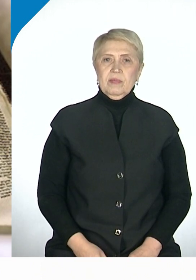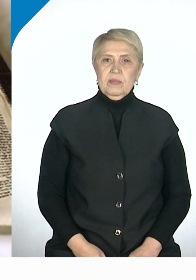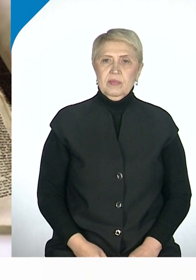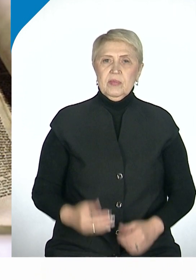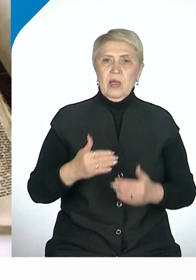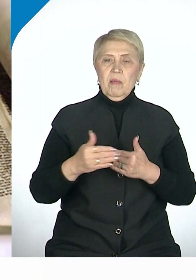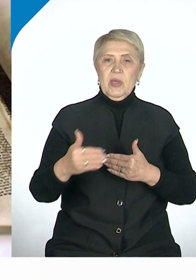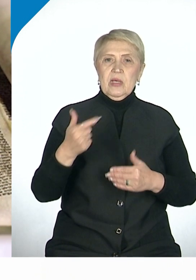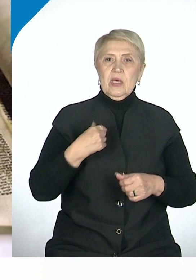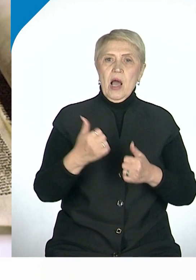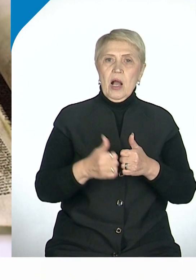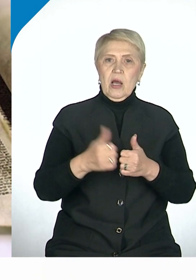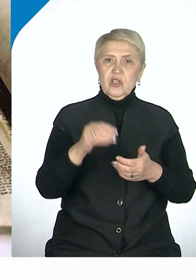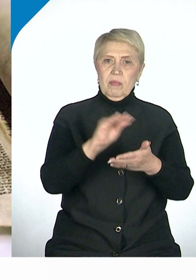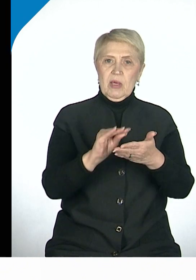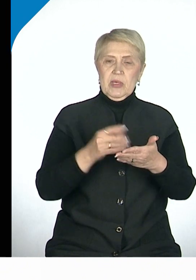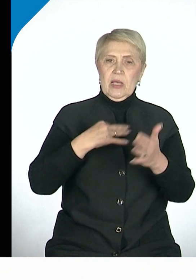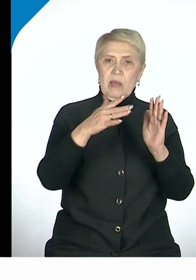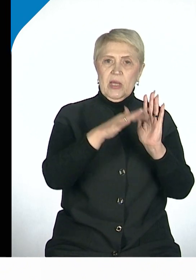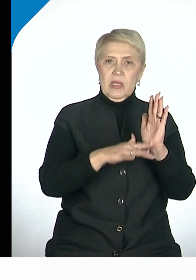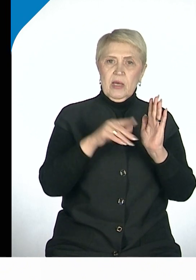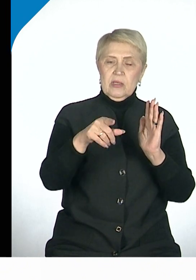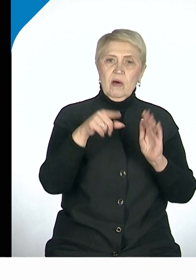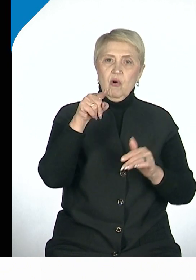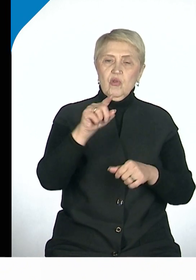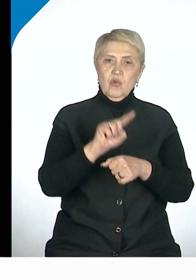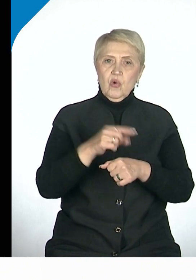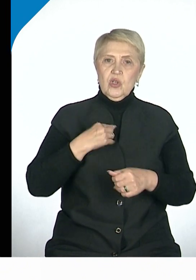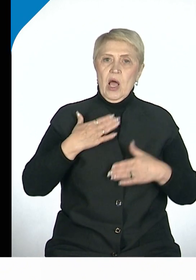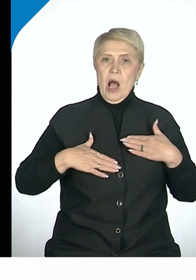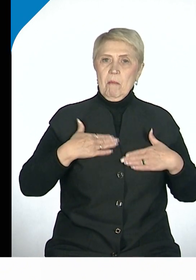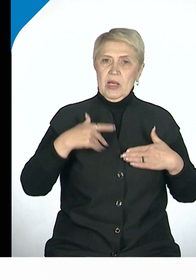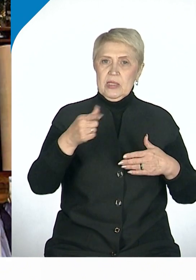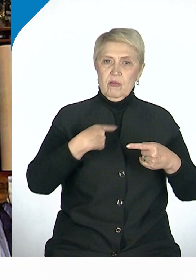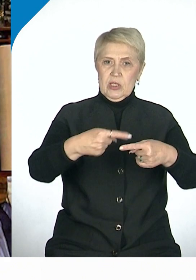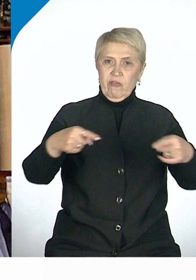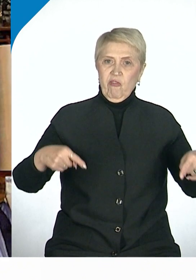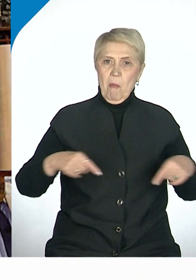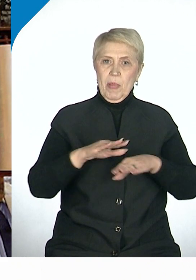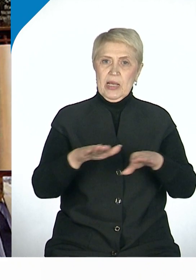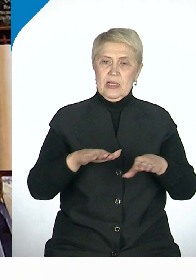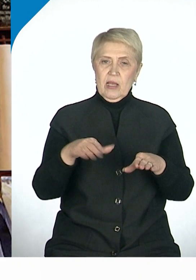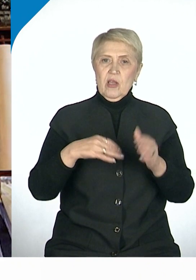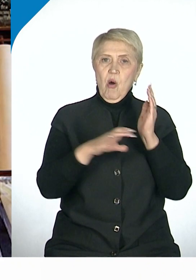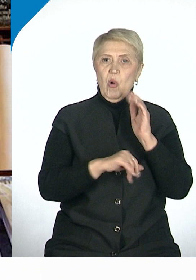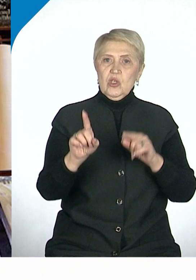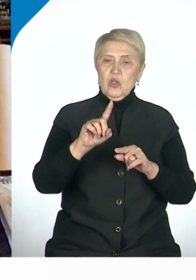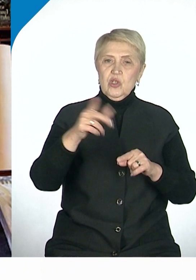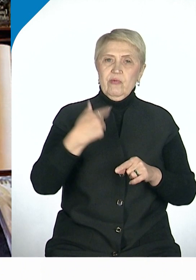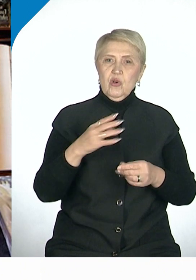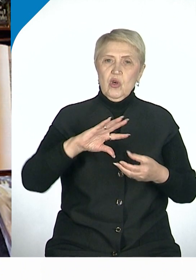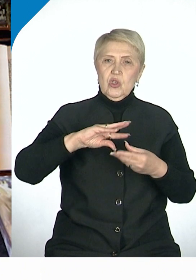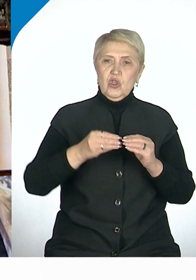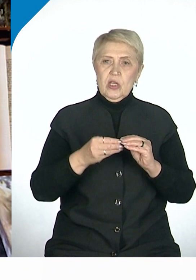Перед каждым написанием текста этот человек должен омыться в микве, про которую мы уже говорили, после чего он тщательно